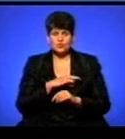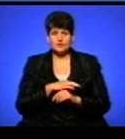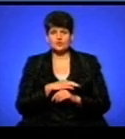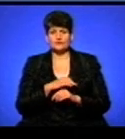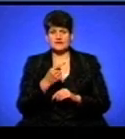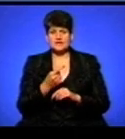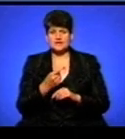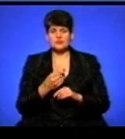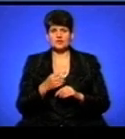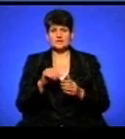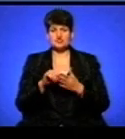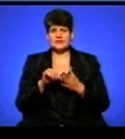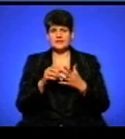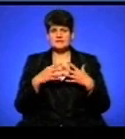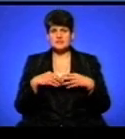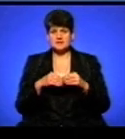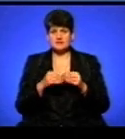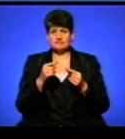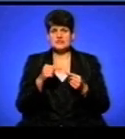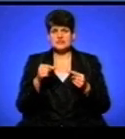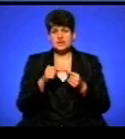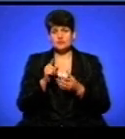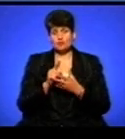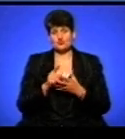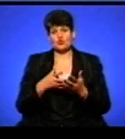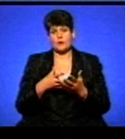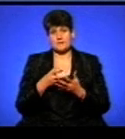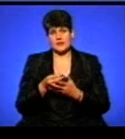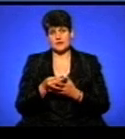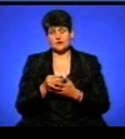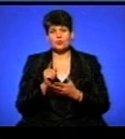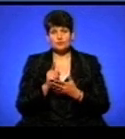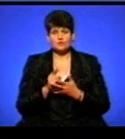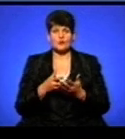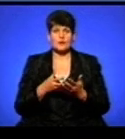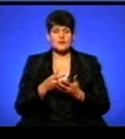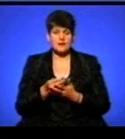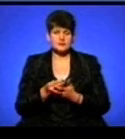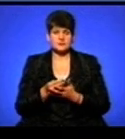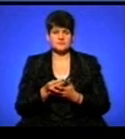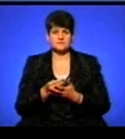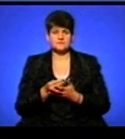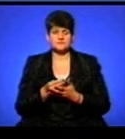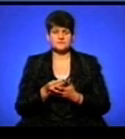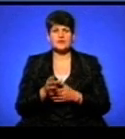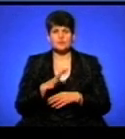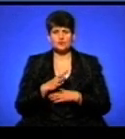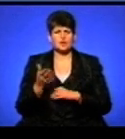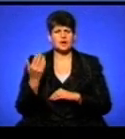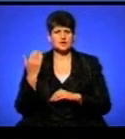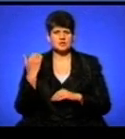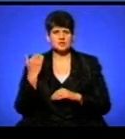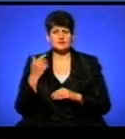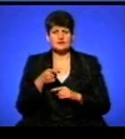кількості членів сім'ї, визначається обов'язкова плата. Обов'язкова плата, як було раніше, що